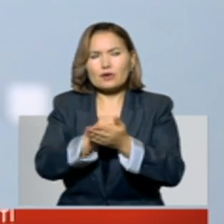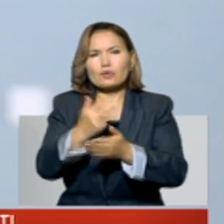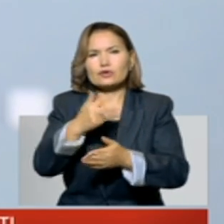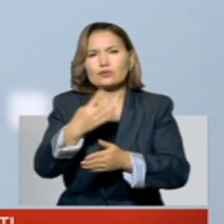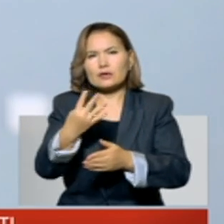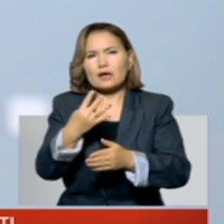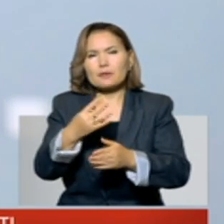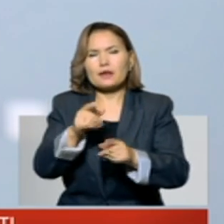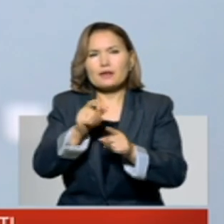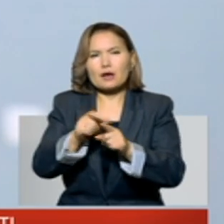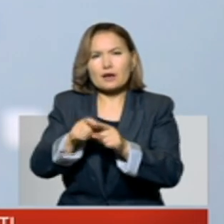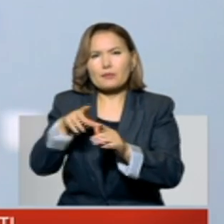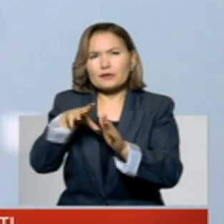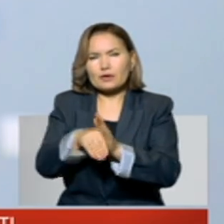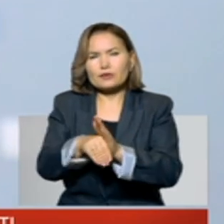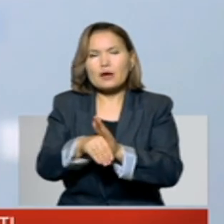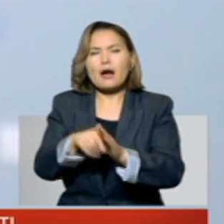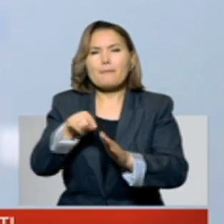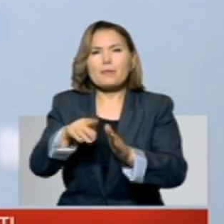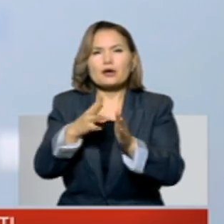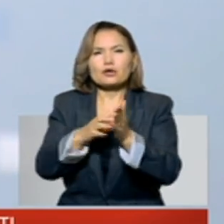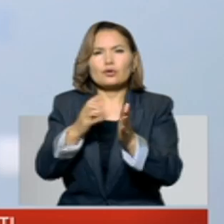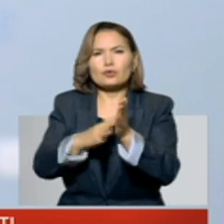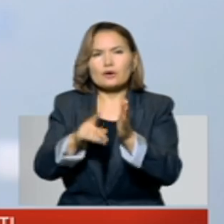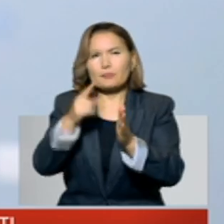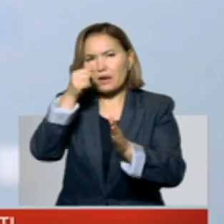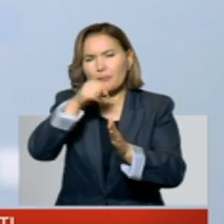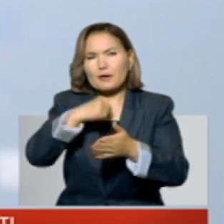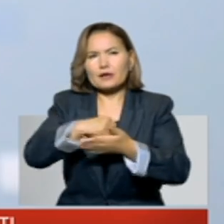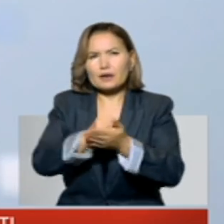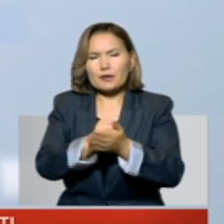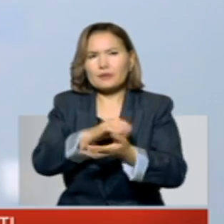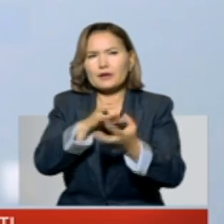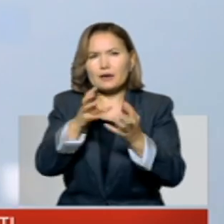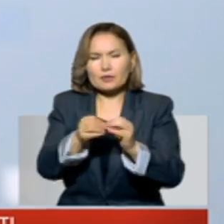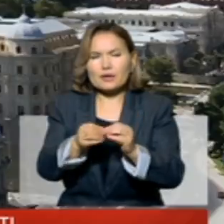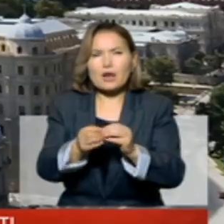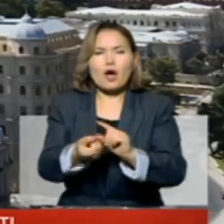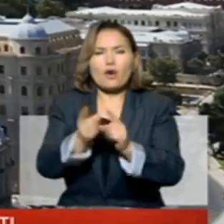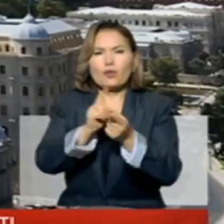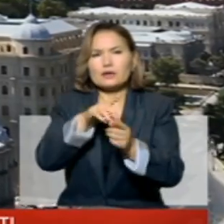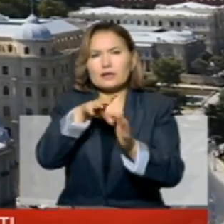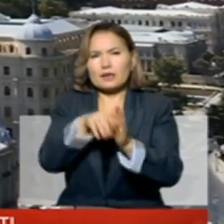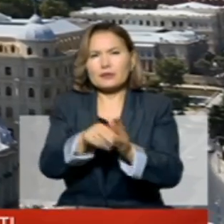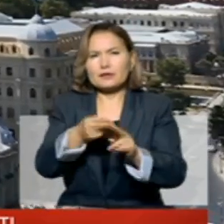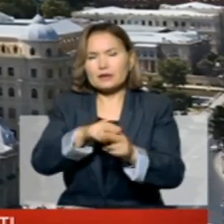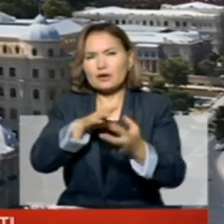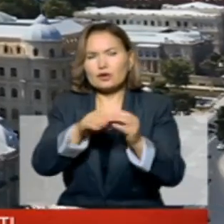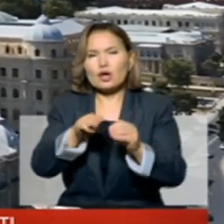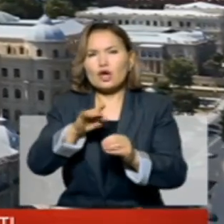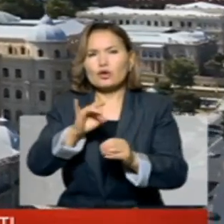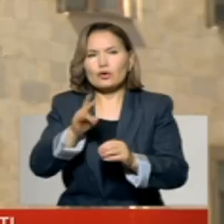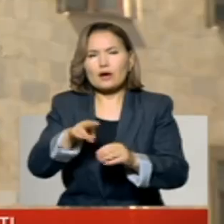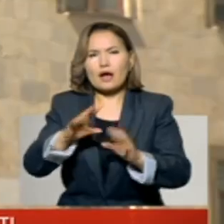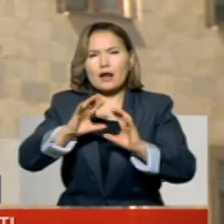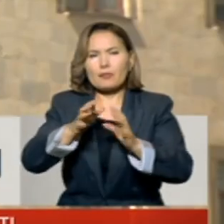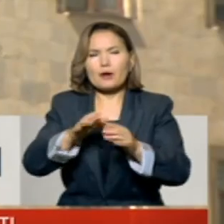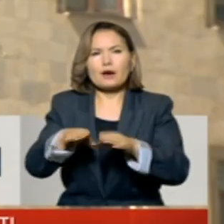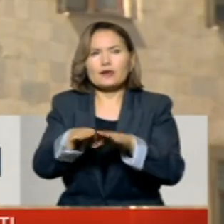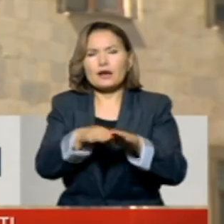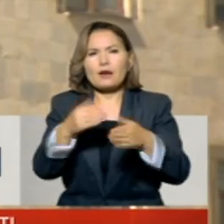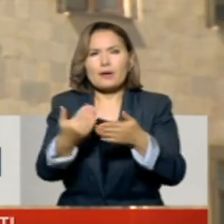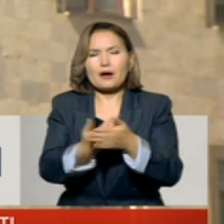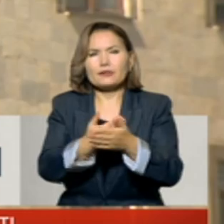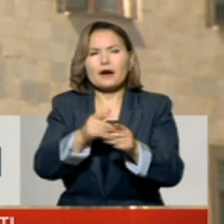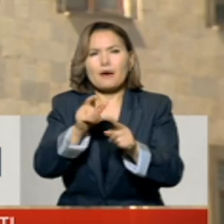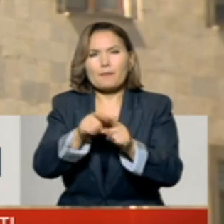қабылданған. Ол 34 әріптен тұрады. 1991 жылы қабылданған нұсқаға бірқатар өзгерістер енгізілген. Десе де түркі әлеміне ортақ